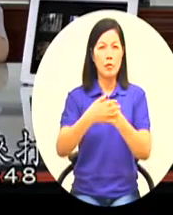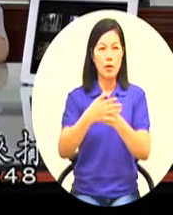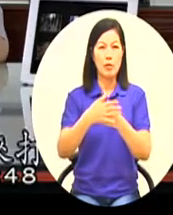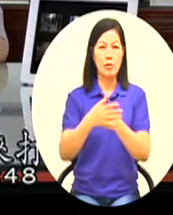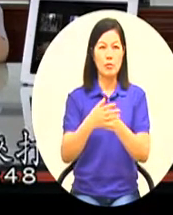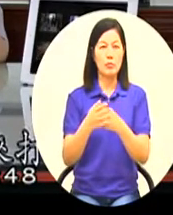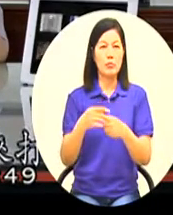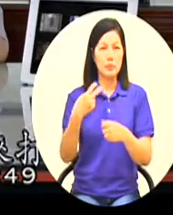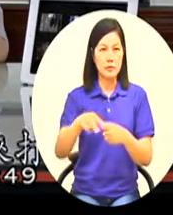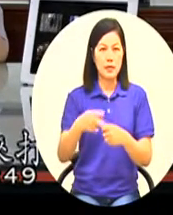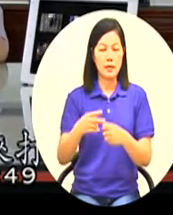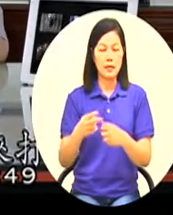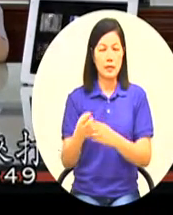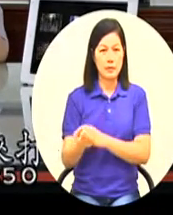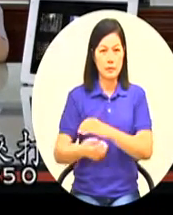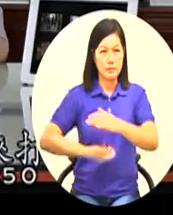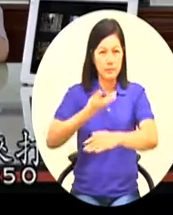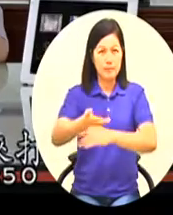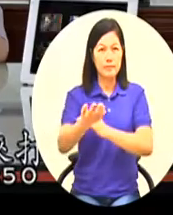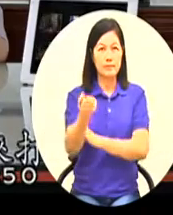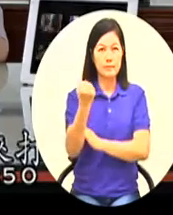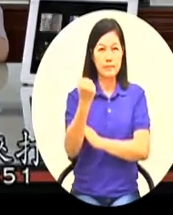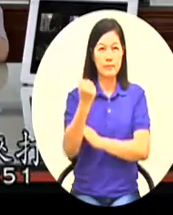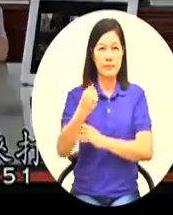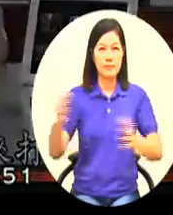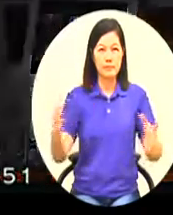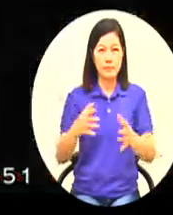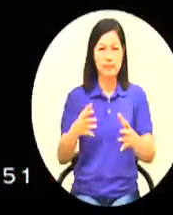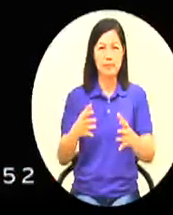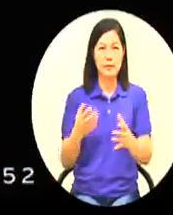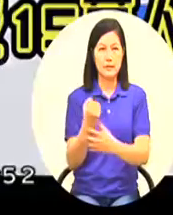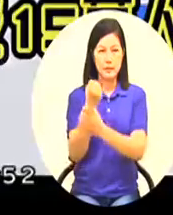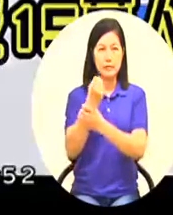续为大家努力，共同的努力。谢谢你们。